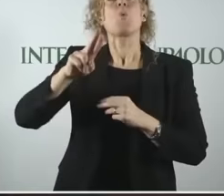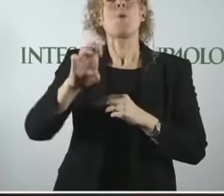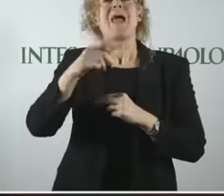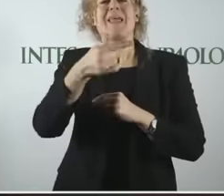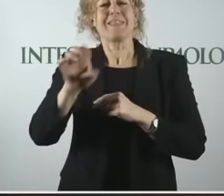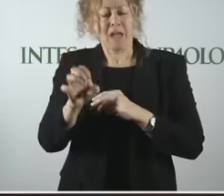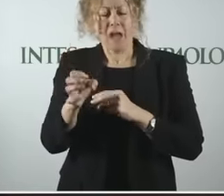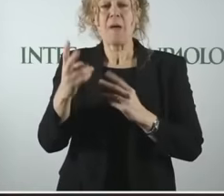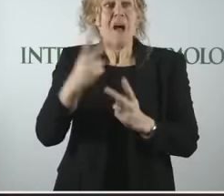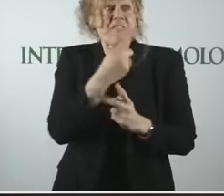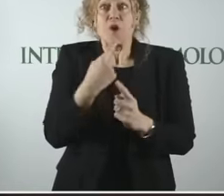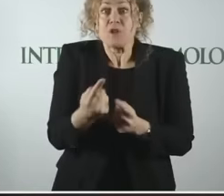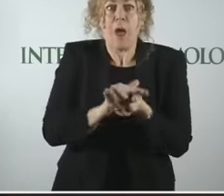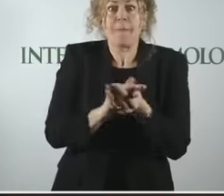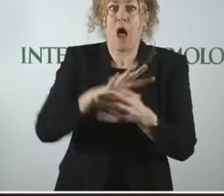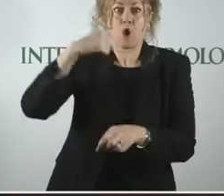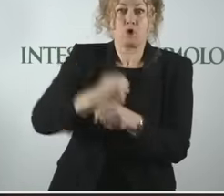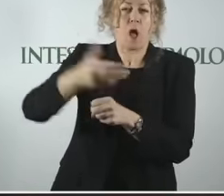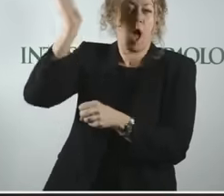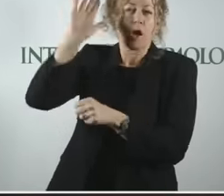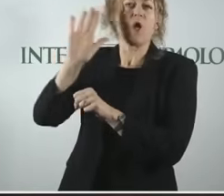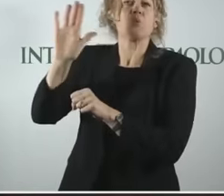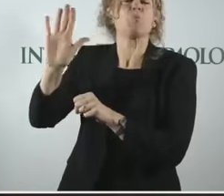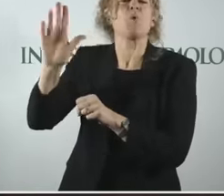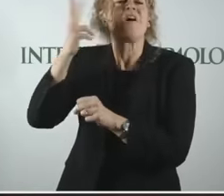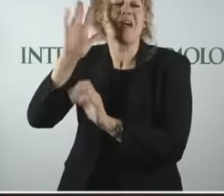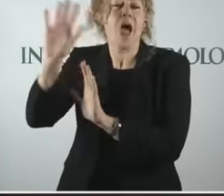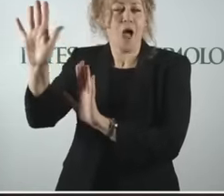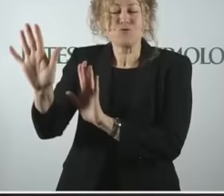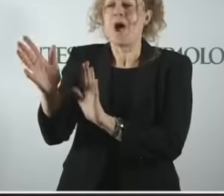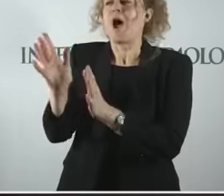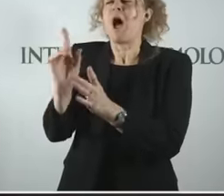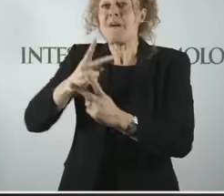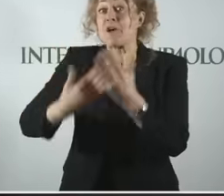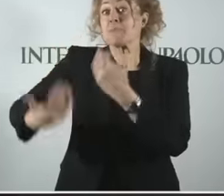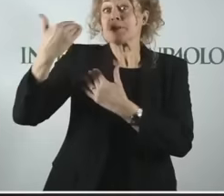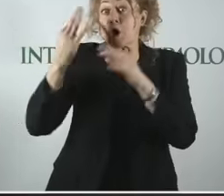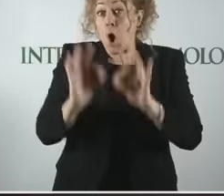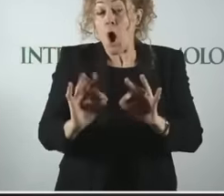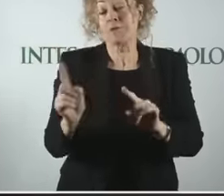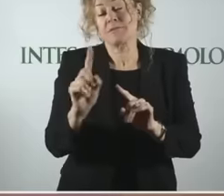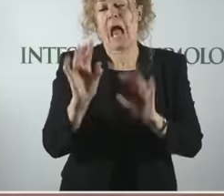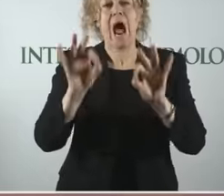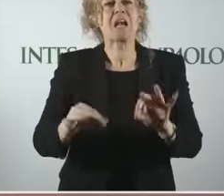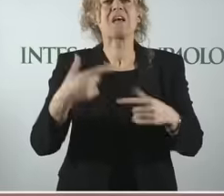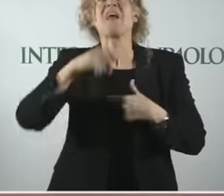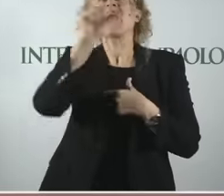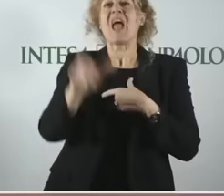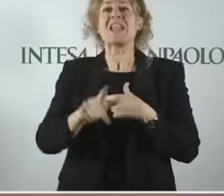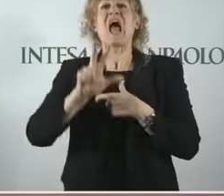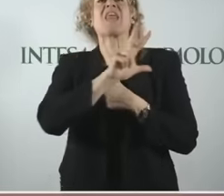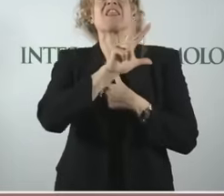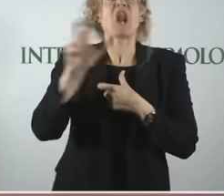Francia perché in passato non era così naturalmente non che siano arrivati ad avere 300 tipi di pane